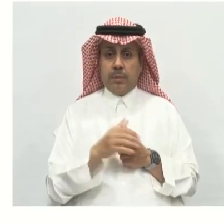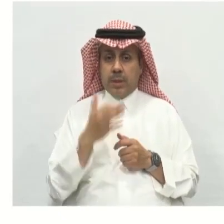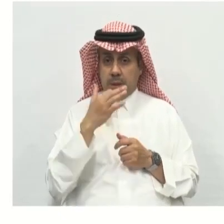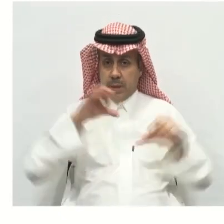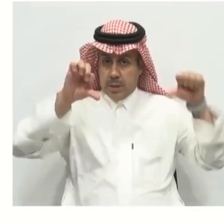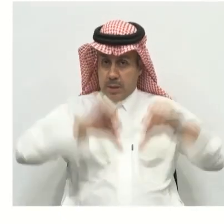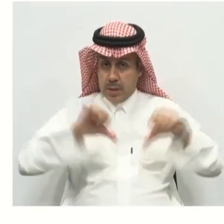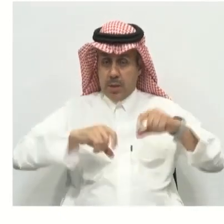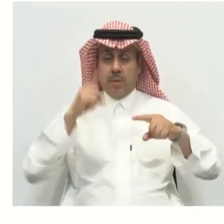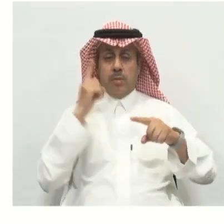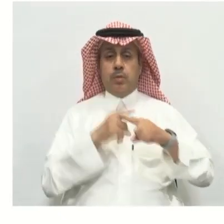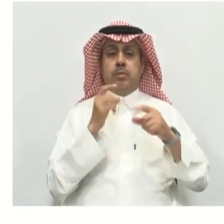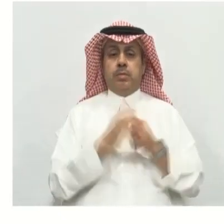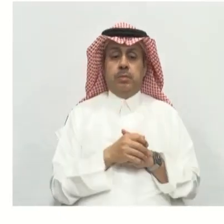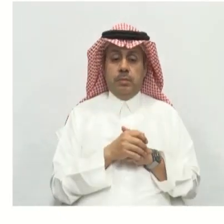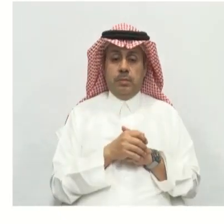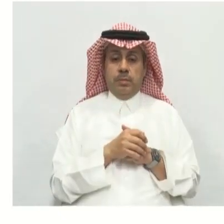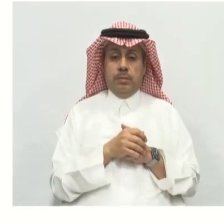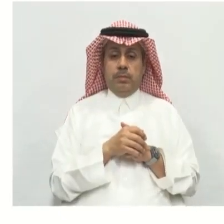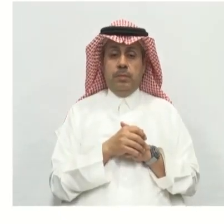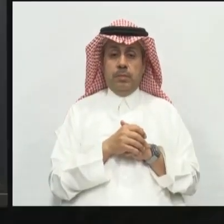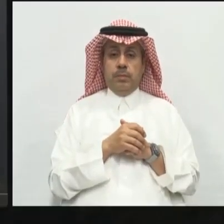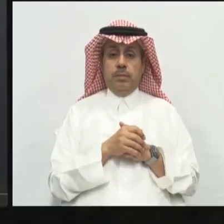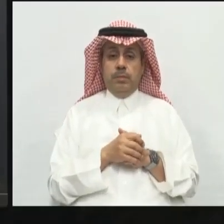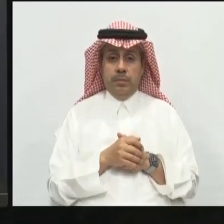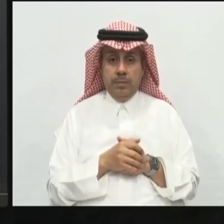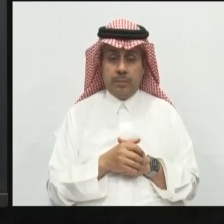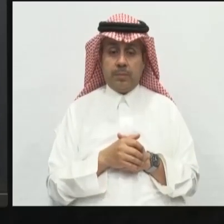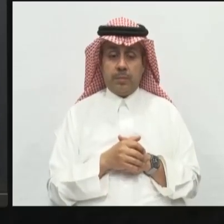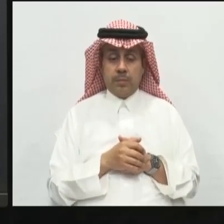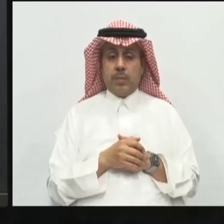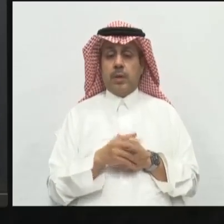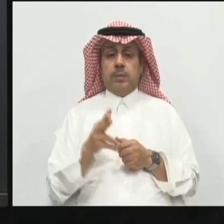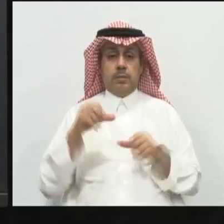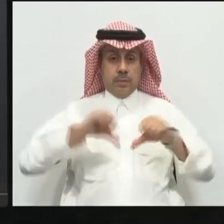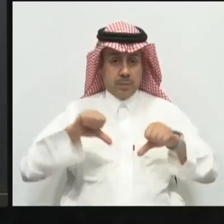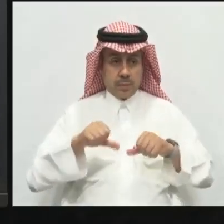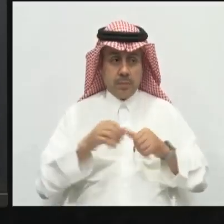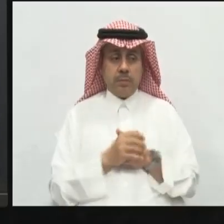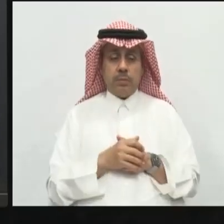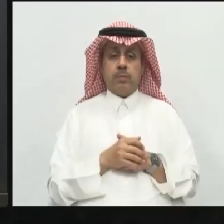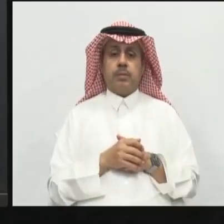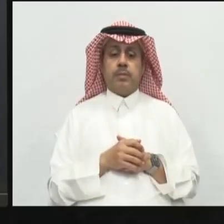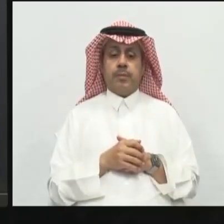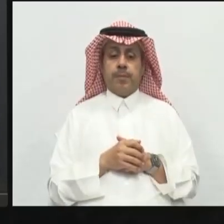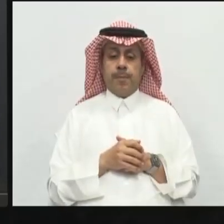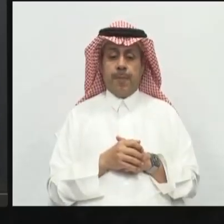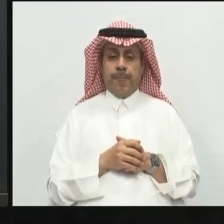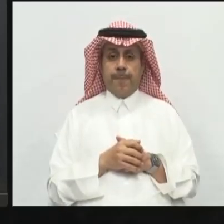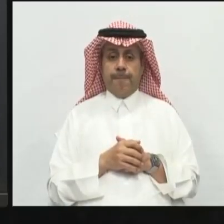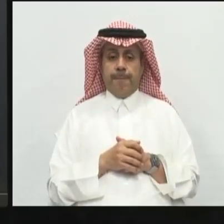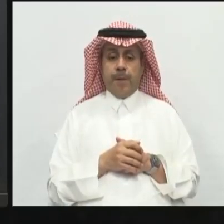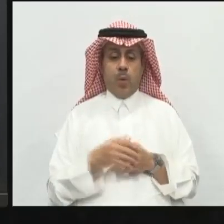مو اكثر سلبيه اعطت ايحاء اكثر سلبيه لدينا واخيرا